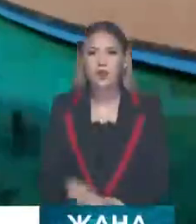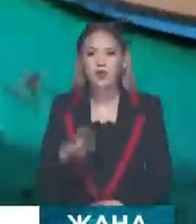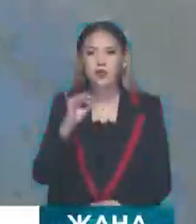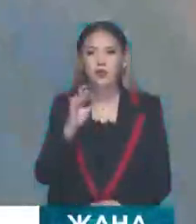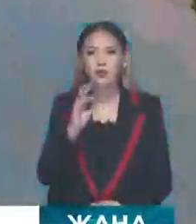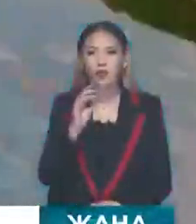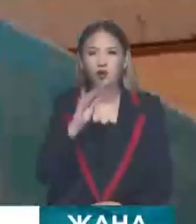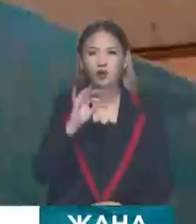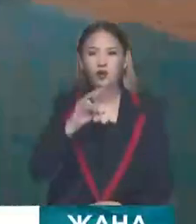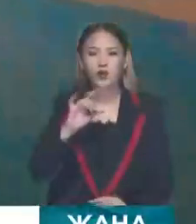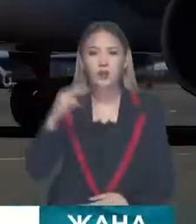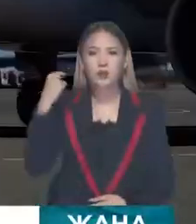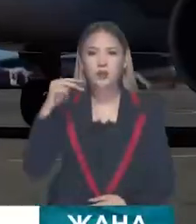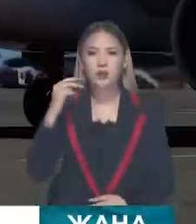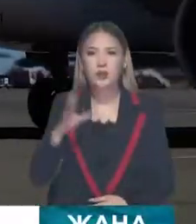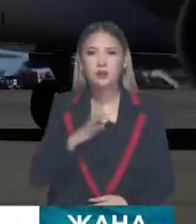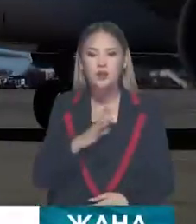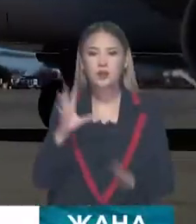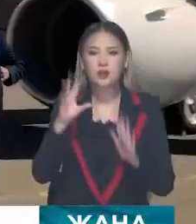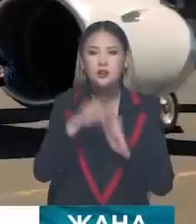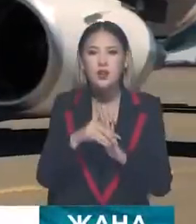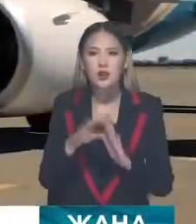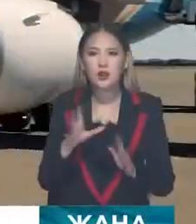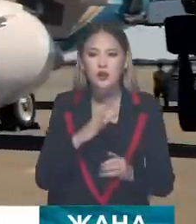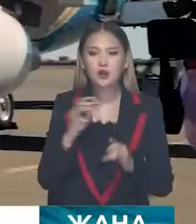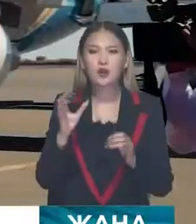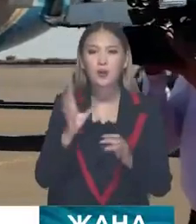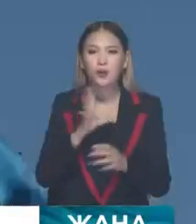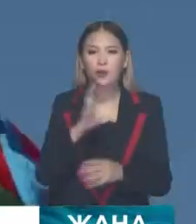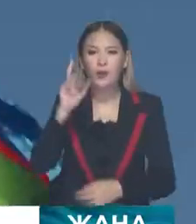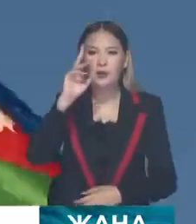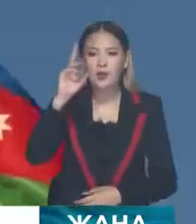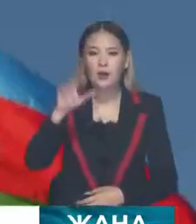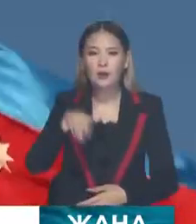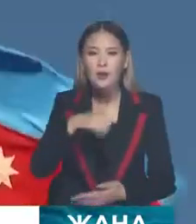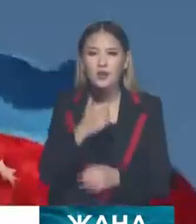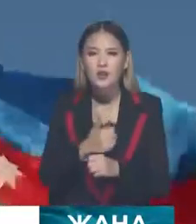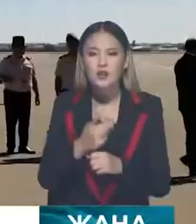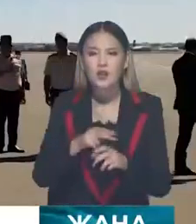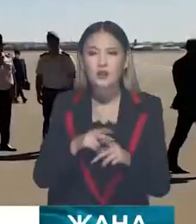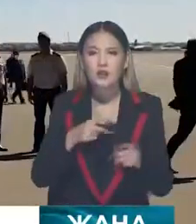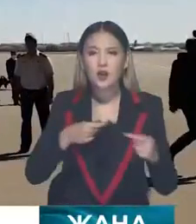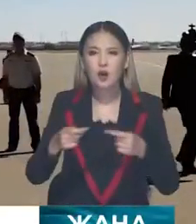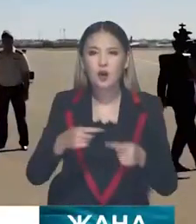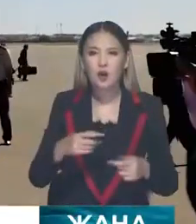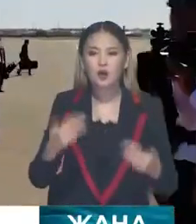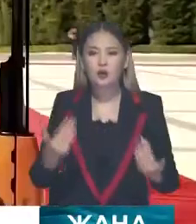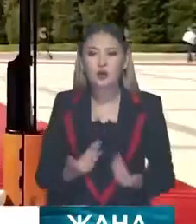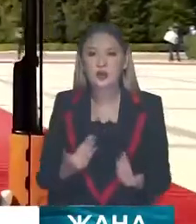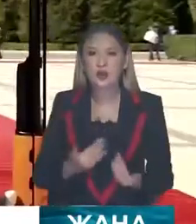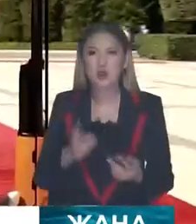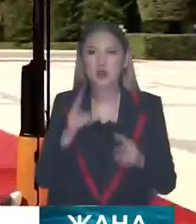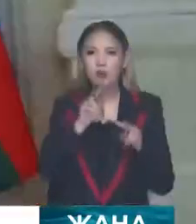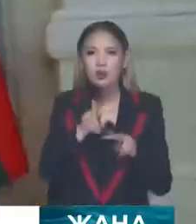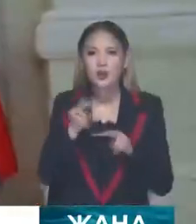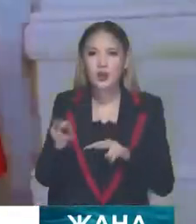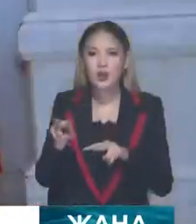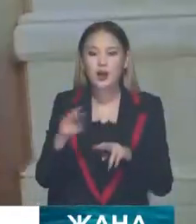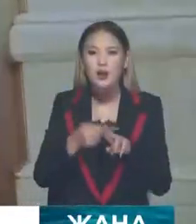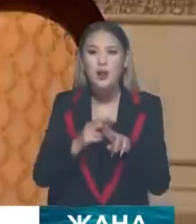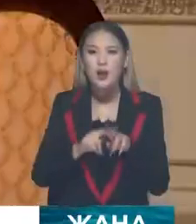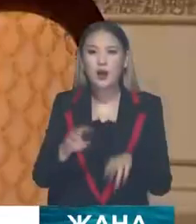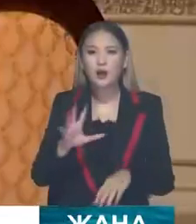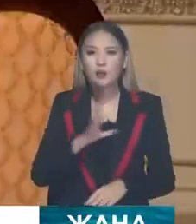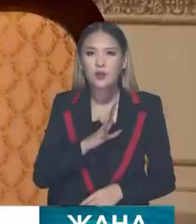жолы президенттің телерадио кешені құрамына кіреді. Яғни мемлекет басшысының саясат сахнасындағы өмірі мен қызметін қалт жібермейтін арна.